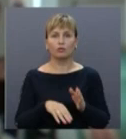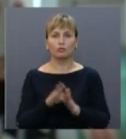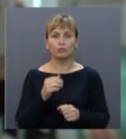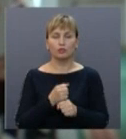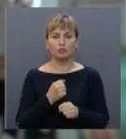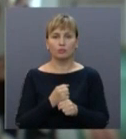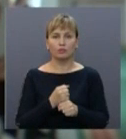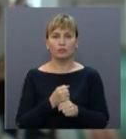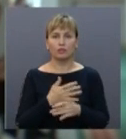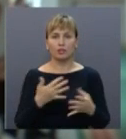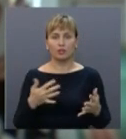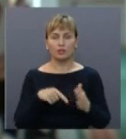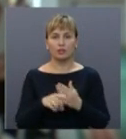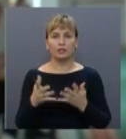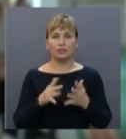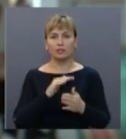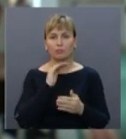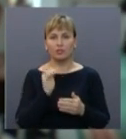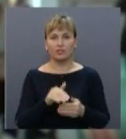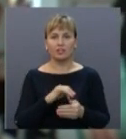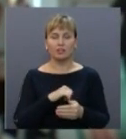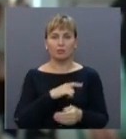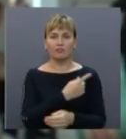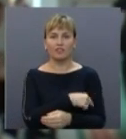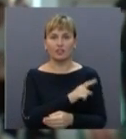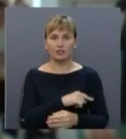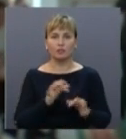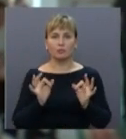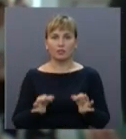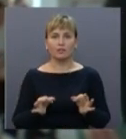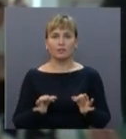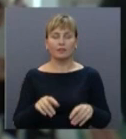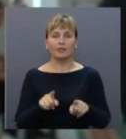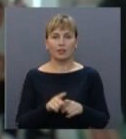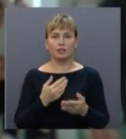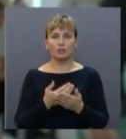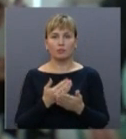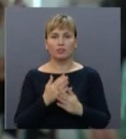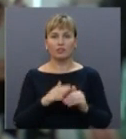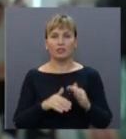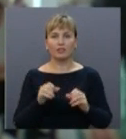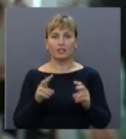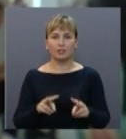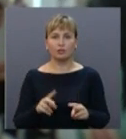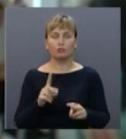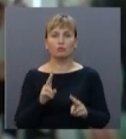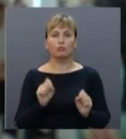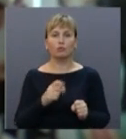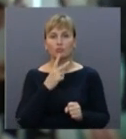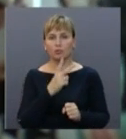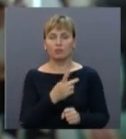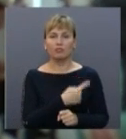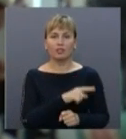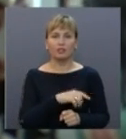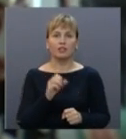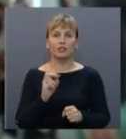разработает эти клинические протоколы, если не профессиональная организация, не сами врачи, правильно? Также, вот, допустим, квалификационные. Как, кто может оценить врача? Как